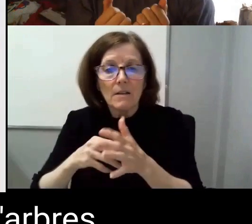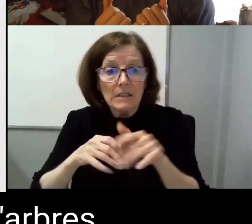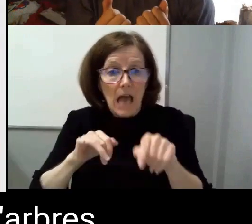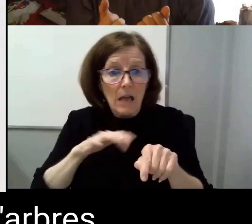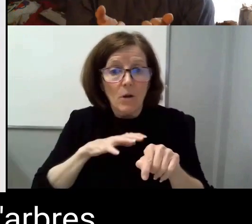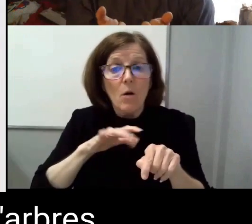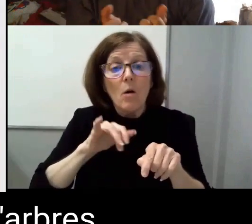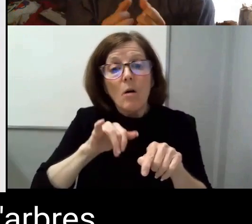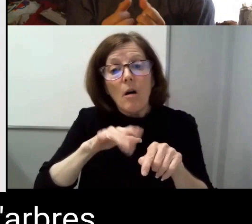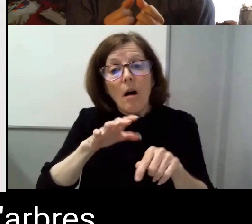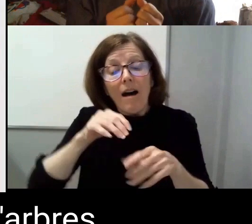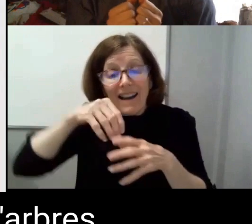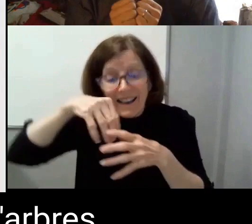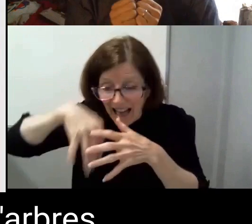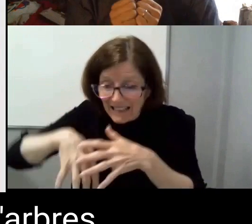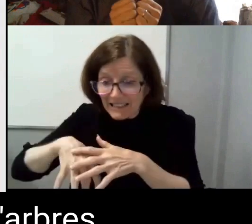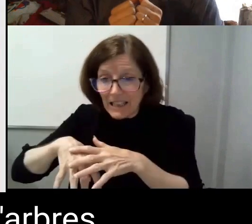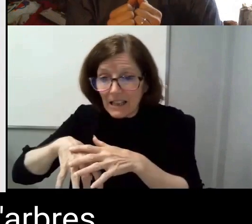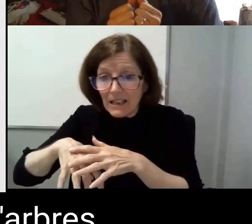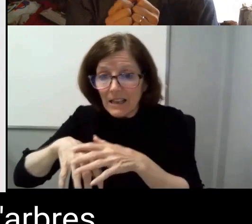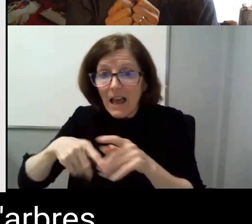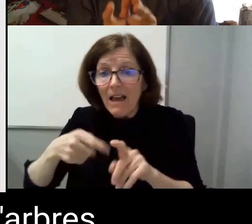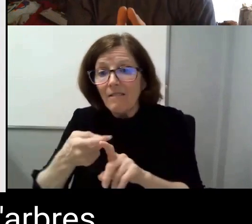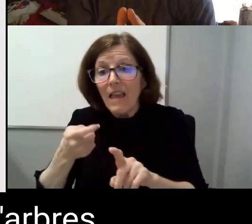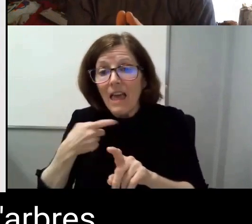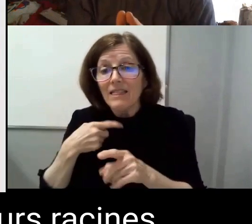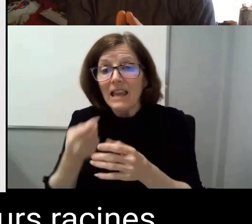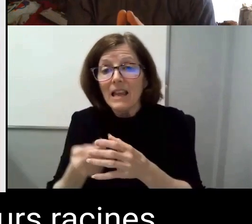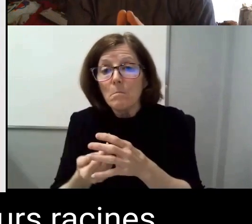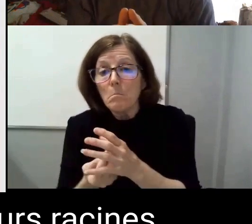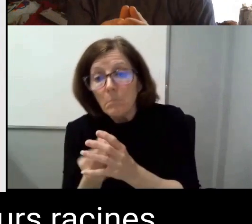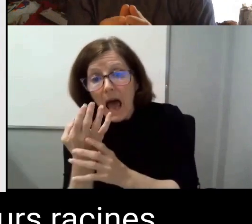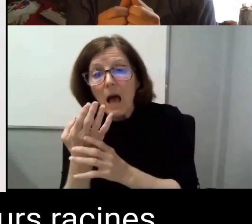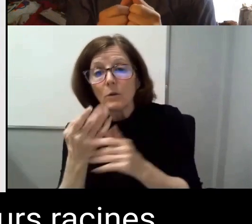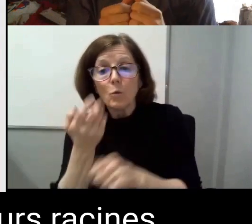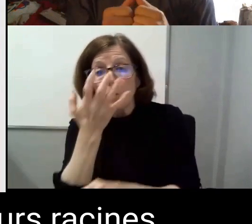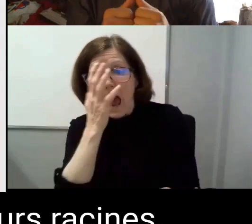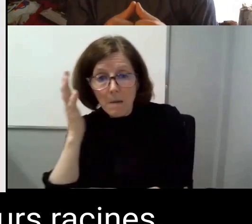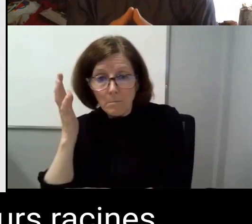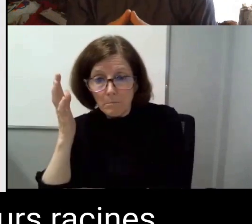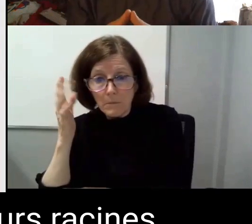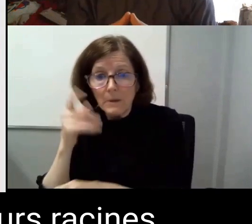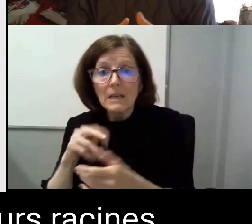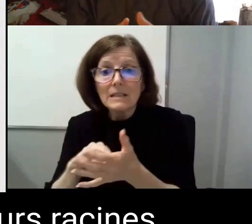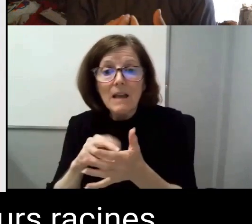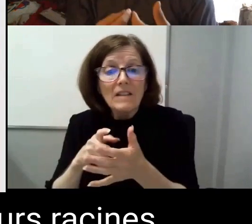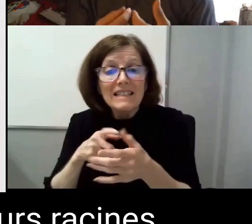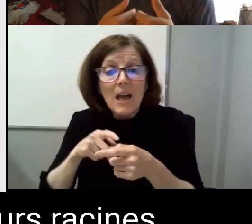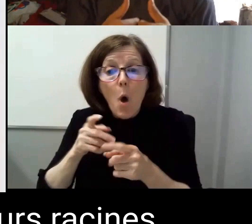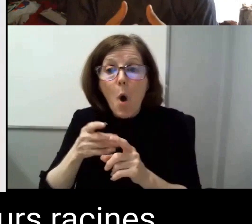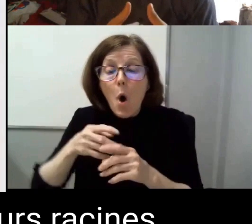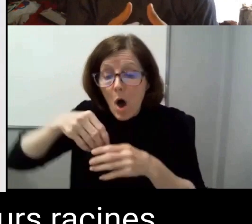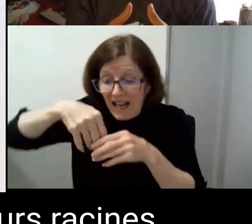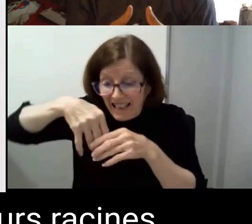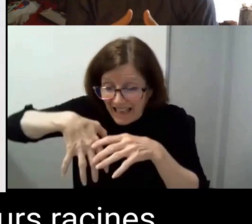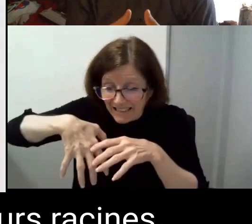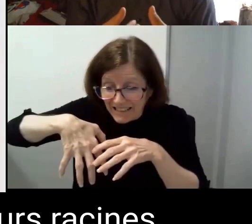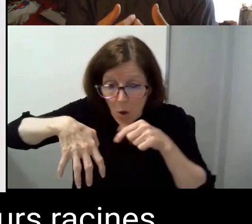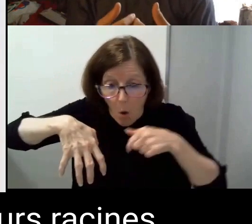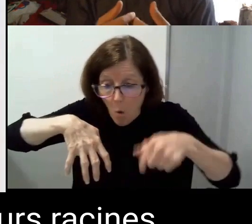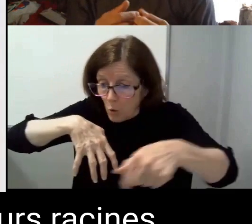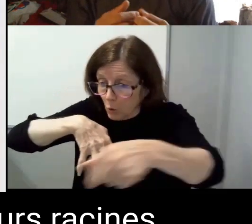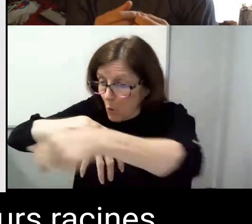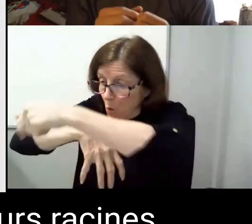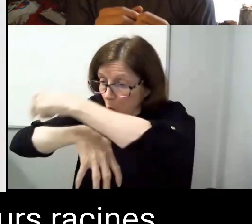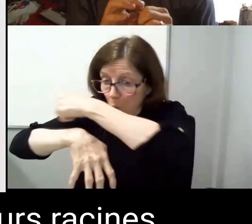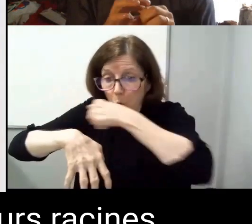plantes ou d'arbres vont accueillir les organismes fongiques autour de leurs racines, dans leurs racines, puis à certains